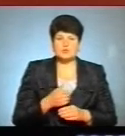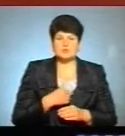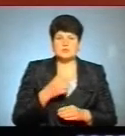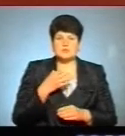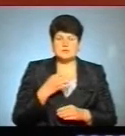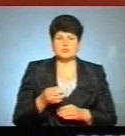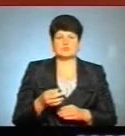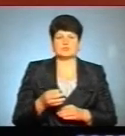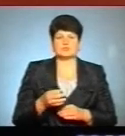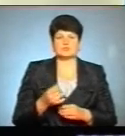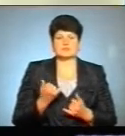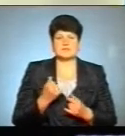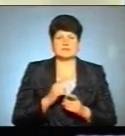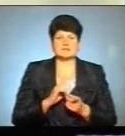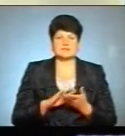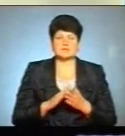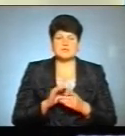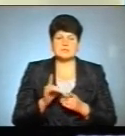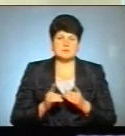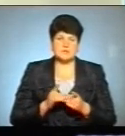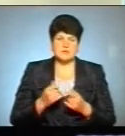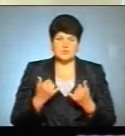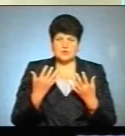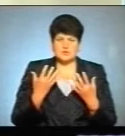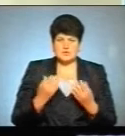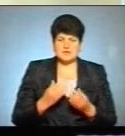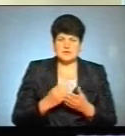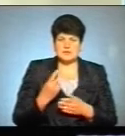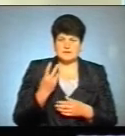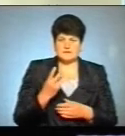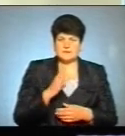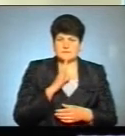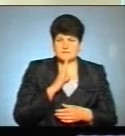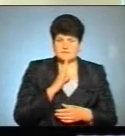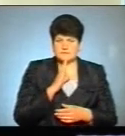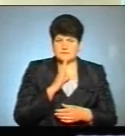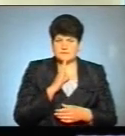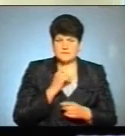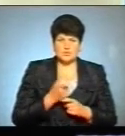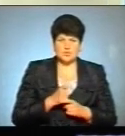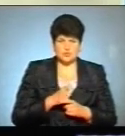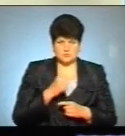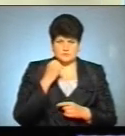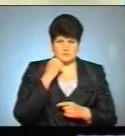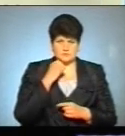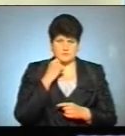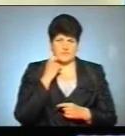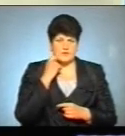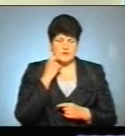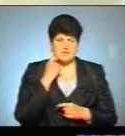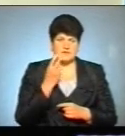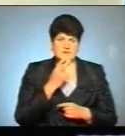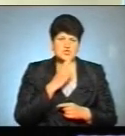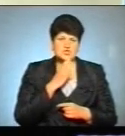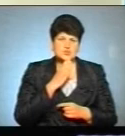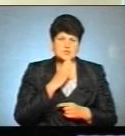зараз кардинально міняється, хоча на сьогоднішній день є дві підопічних досить поважного віку, дві жіночки,